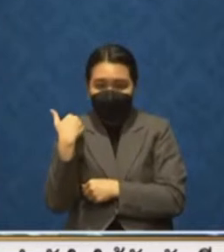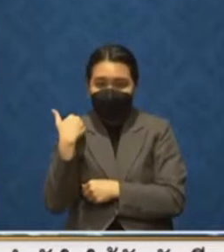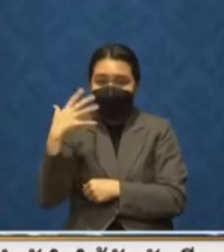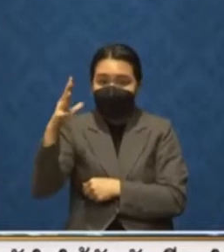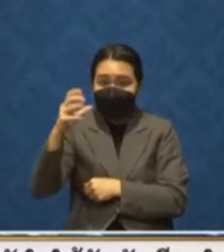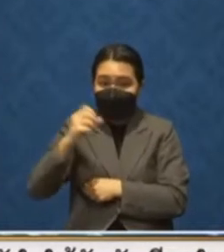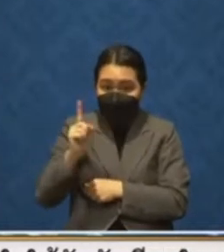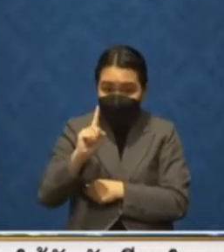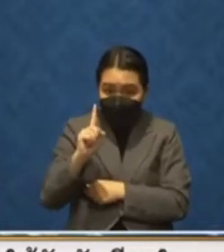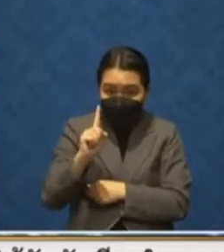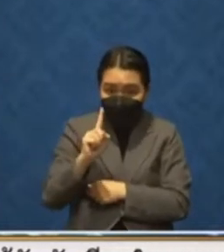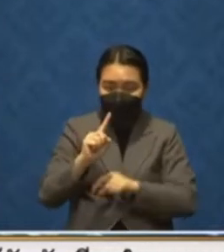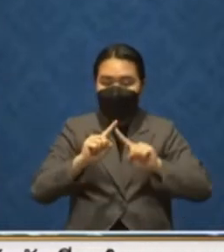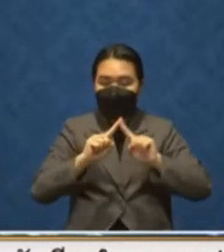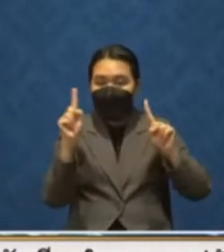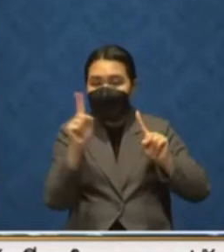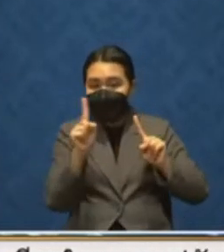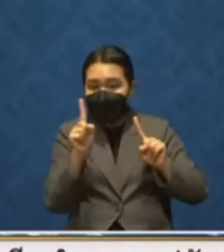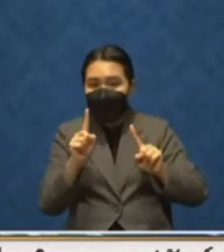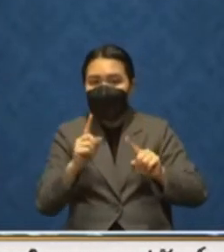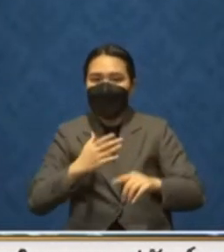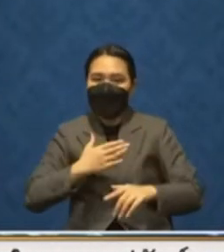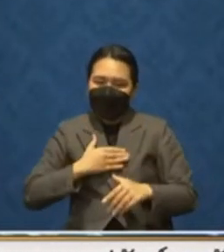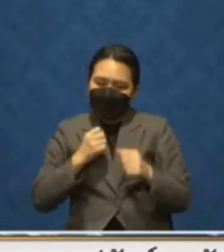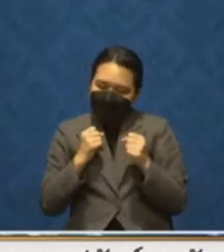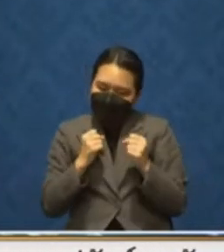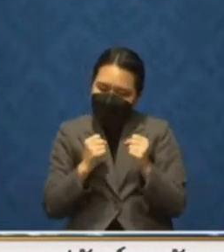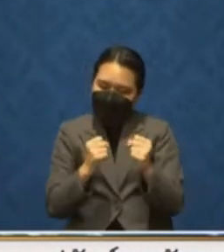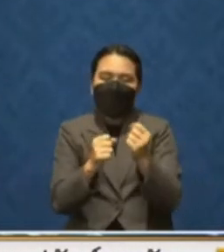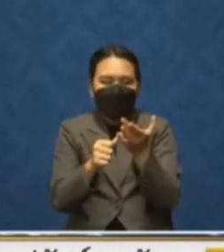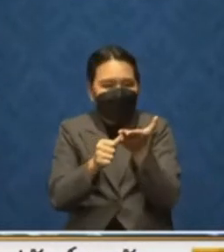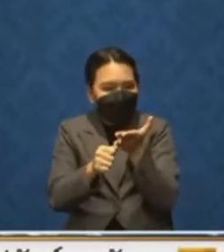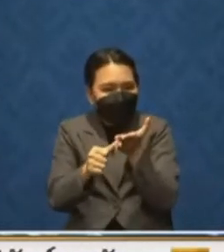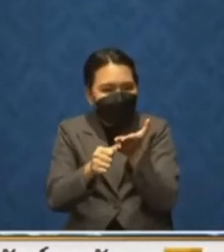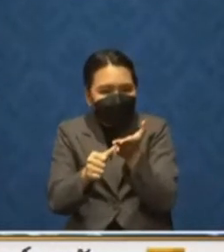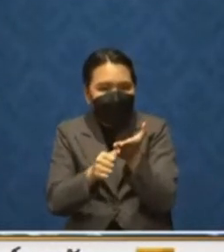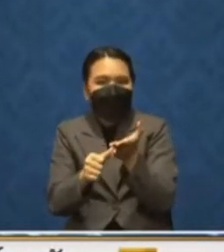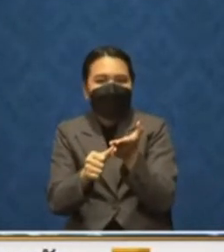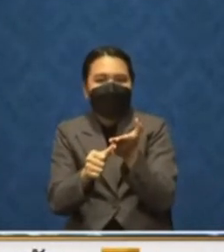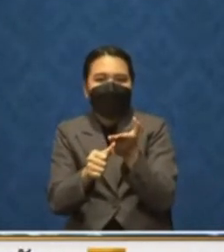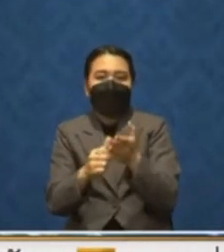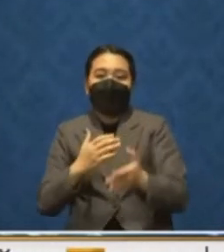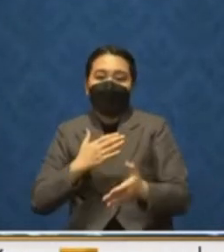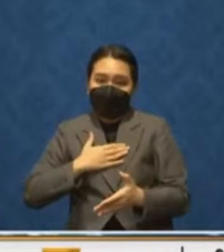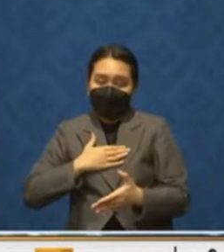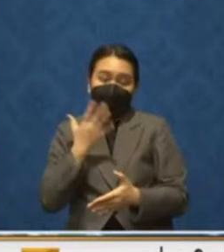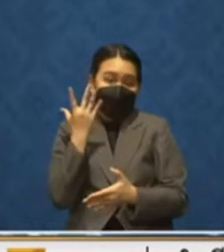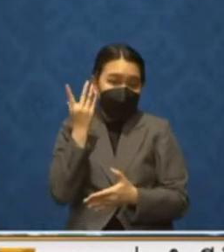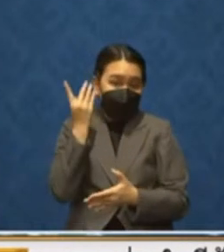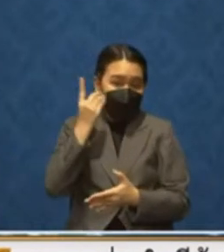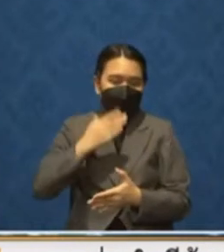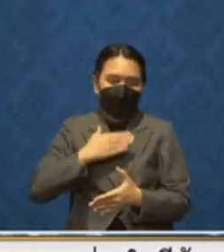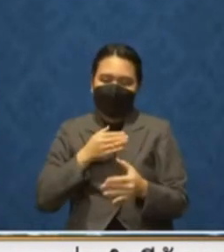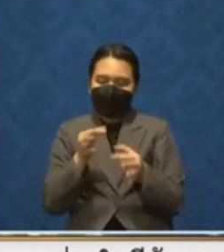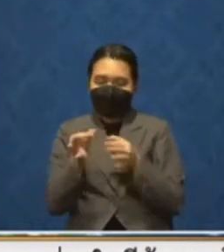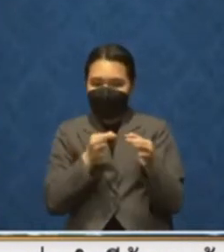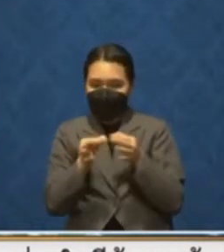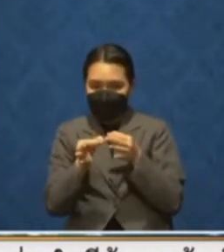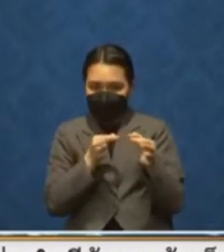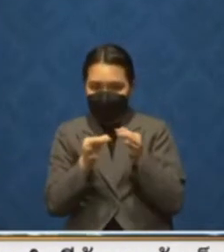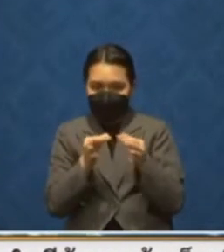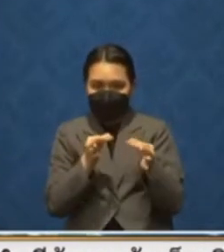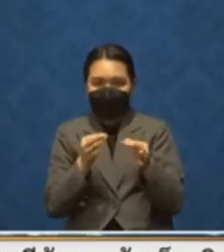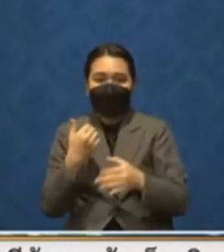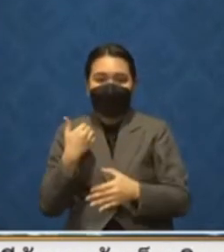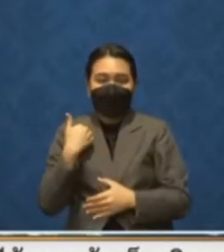กันอย่างไรเราก็พยายามจะแก้เดือนที่ผมได้เรียนในการอภิปรายเมื่อวานว่าเรามีการปรับ